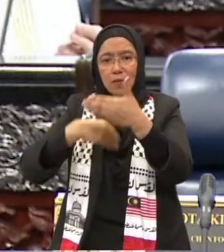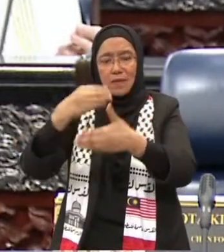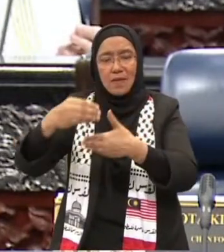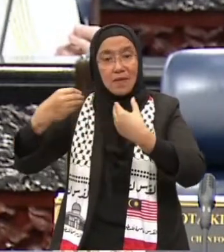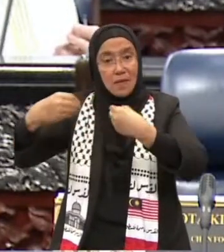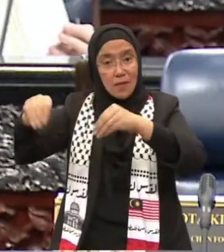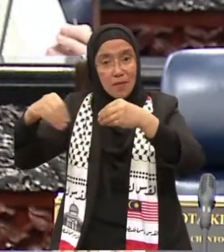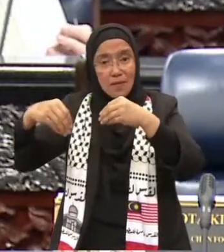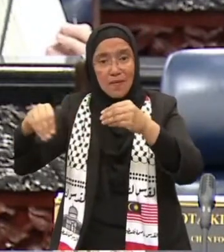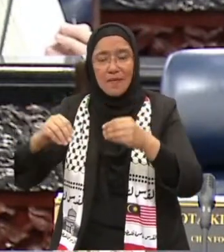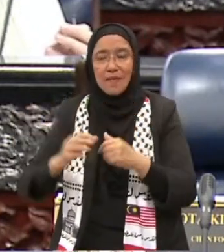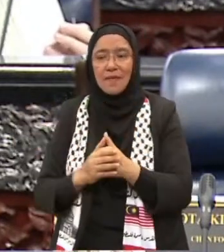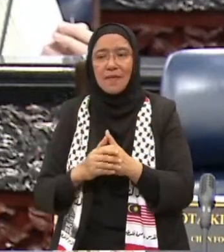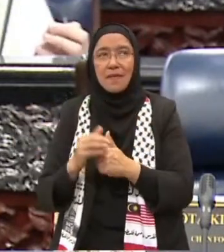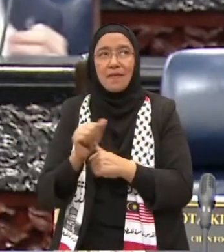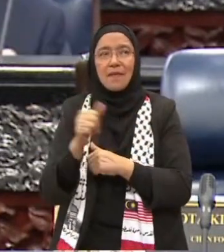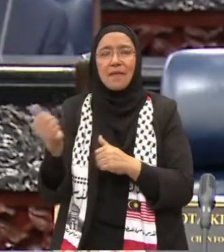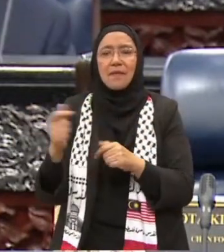itu walaupun nampak